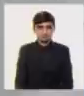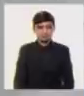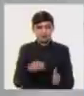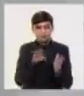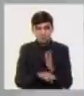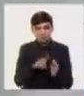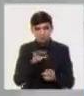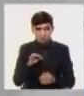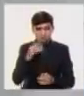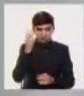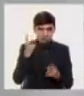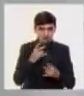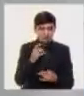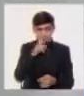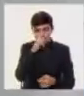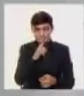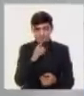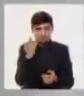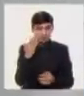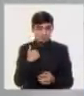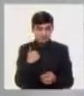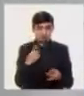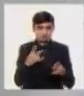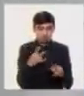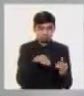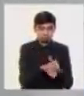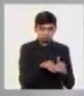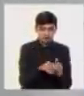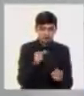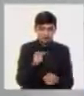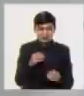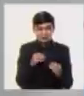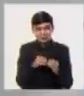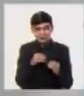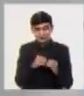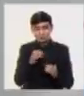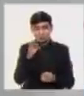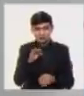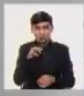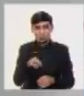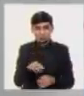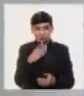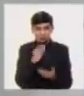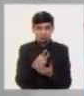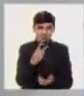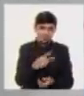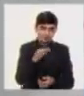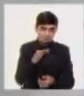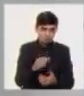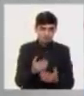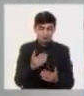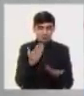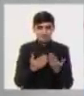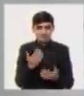каких-либо сомнений, ежемесячно мы должны откладывать не менее 10%, в идеале 20%. Но мы